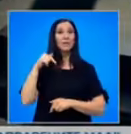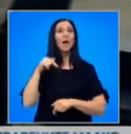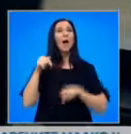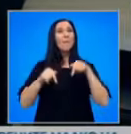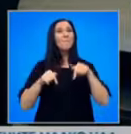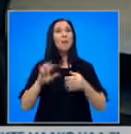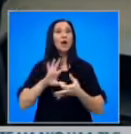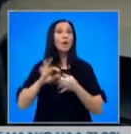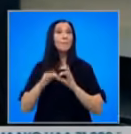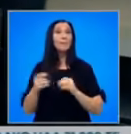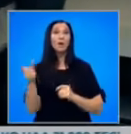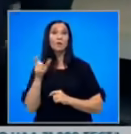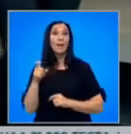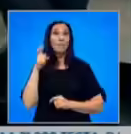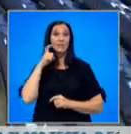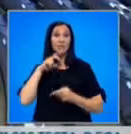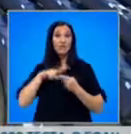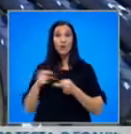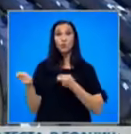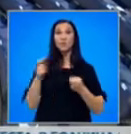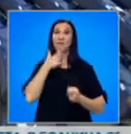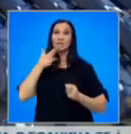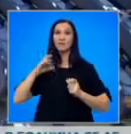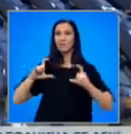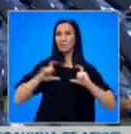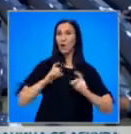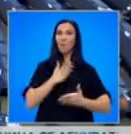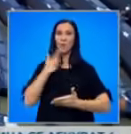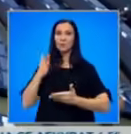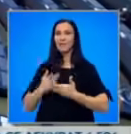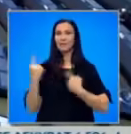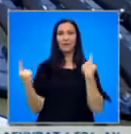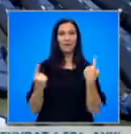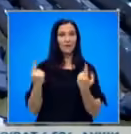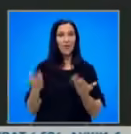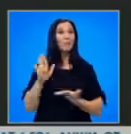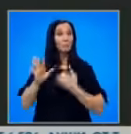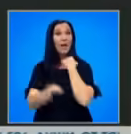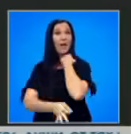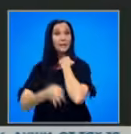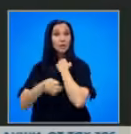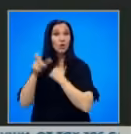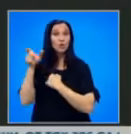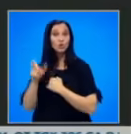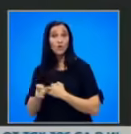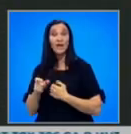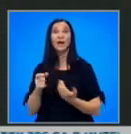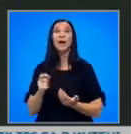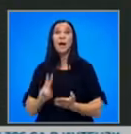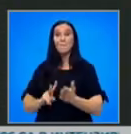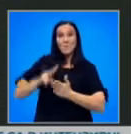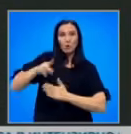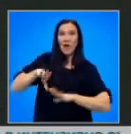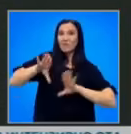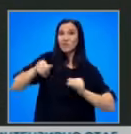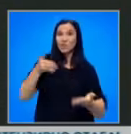от Италия Беатриче Ви, носител на златен медал от последните игри. Нейната история на човек надмогнал всички